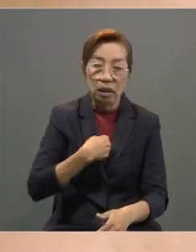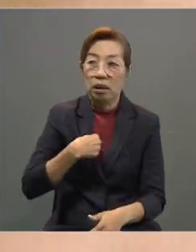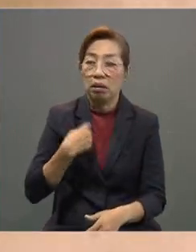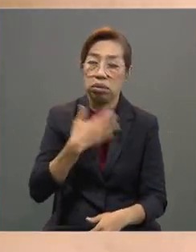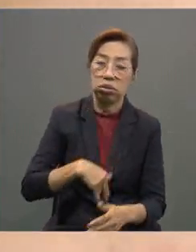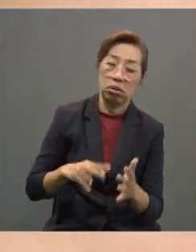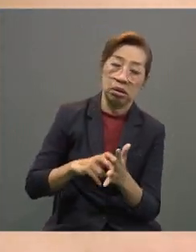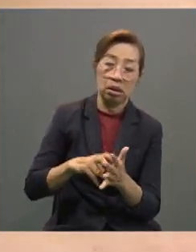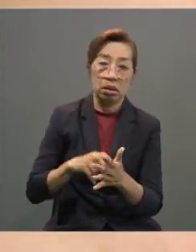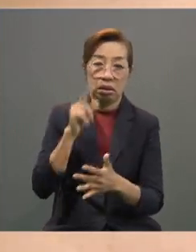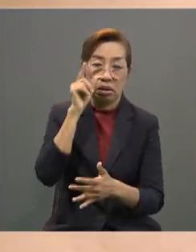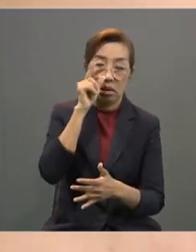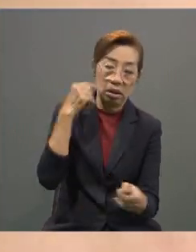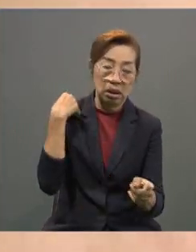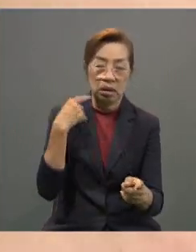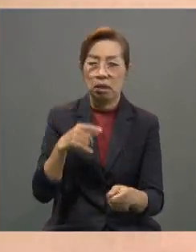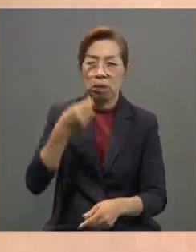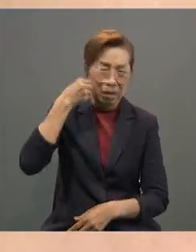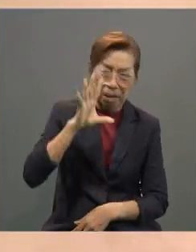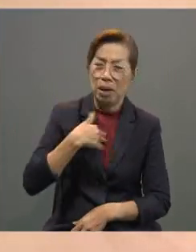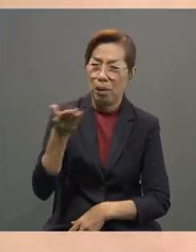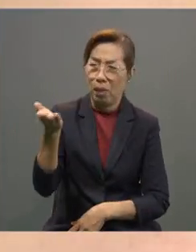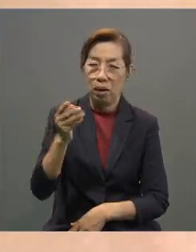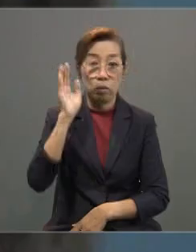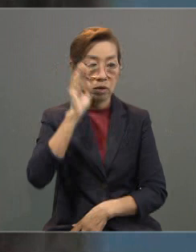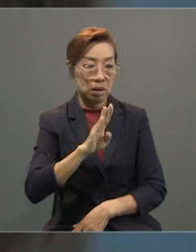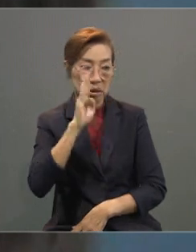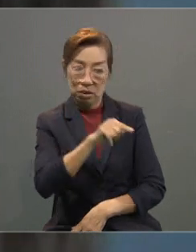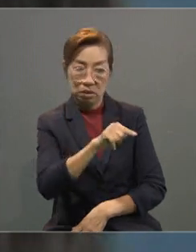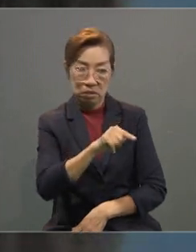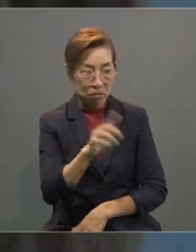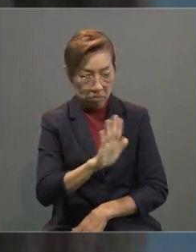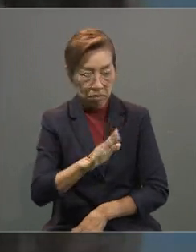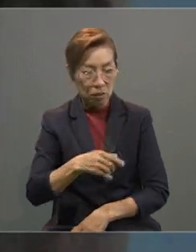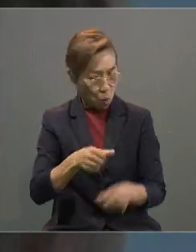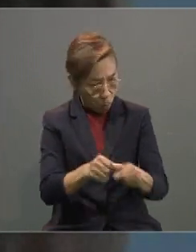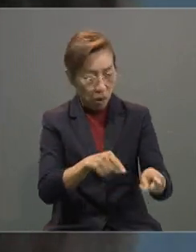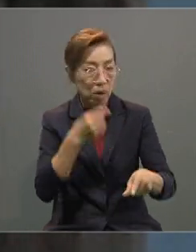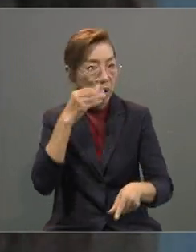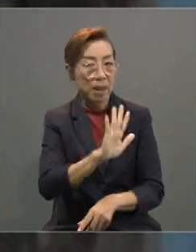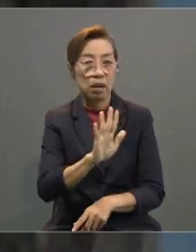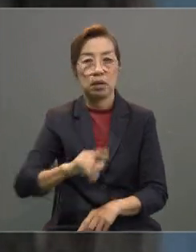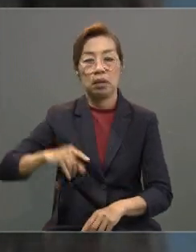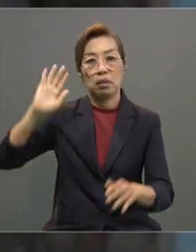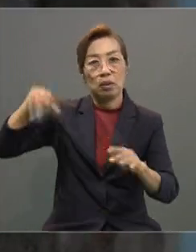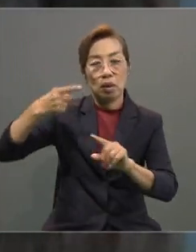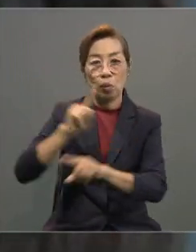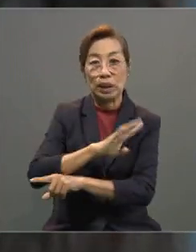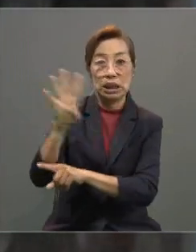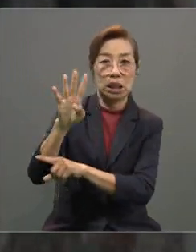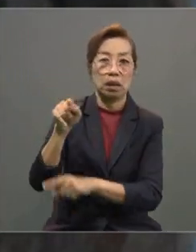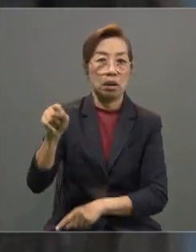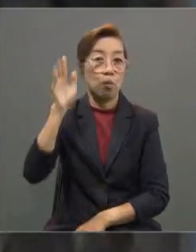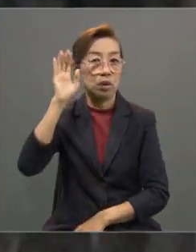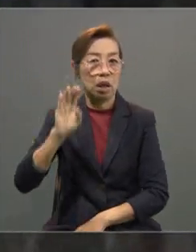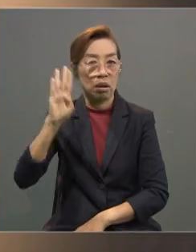จนแทบไม่ได้สติเมื่อขอกลับบ้านเสียก็ข่มขู่ไม่ให้กลับจนกระทั่งวันที่4ครับเสียบอเนี่ยเ